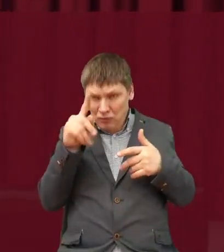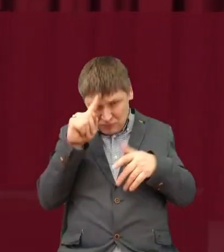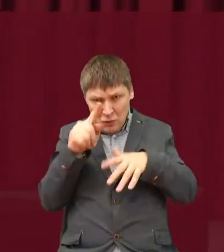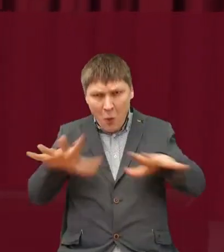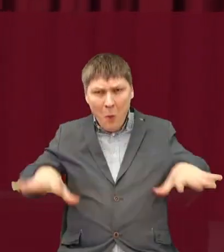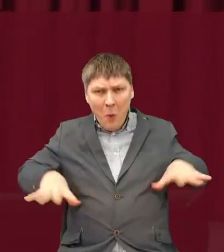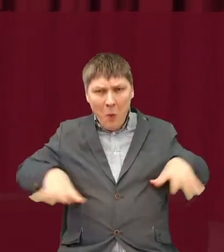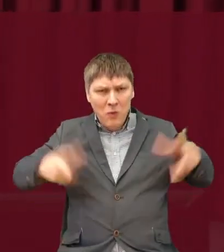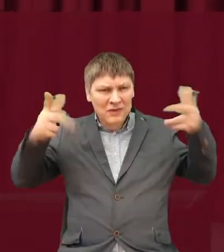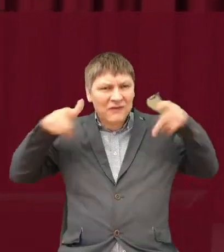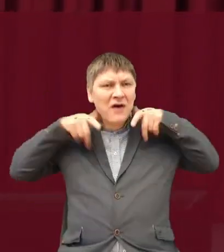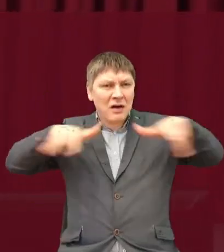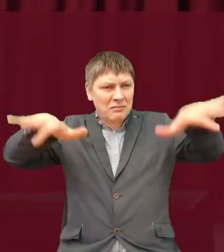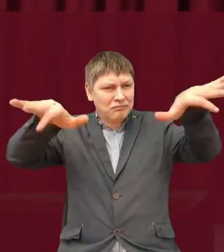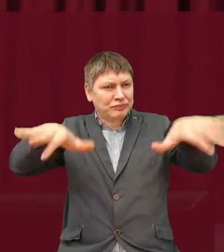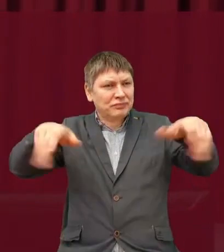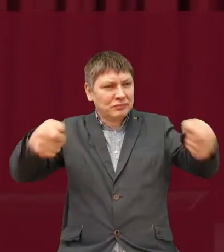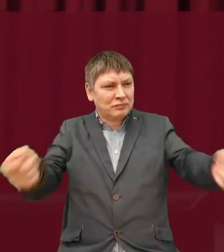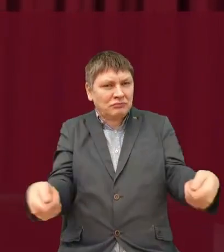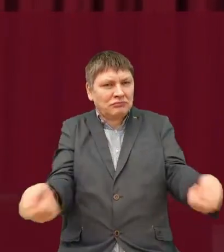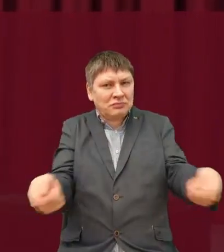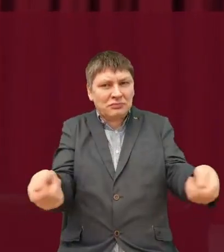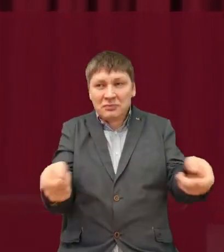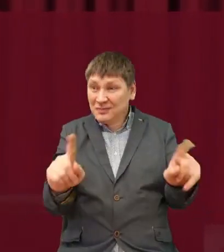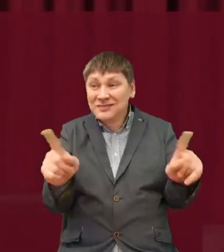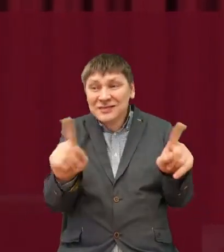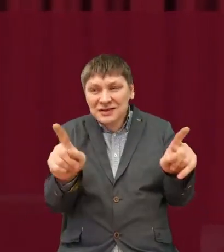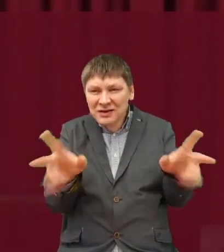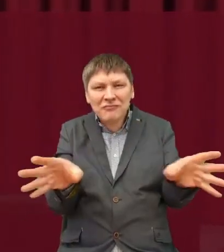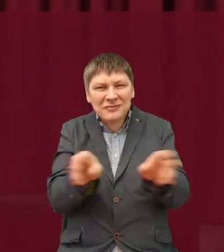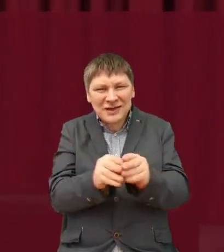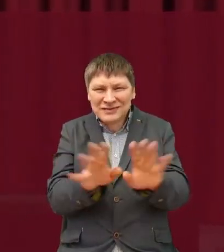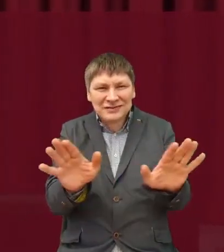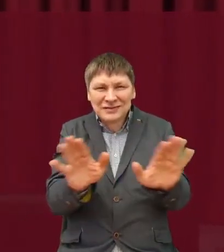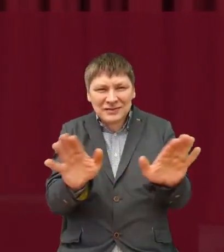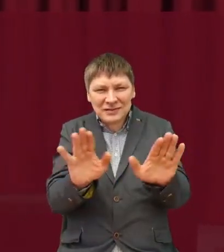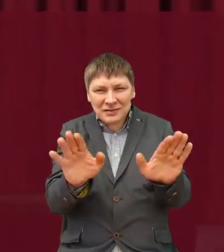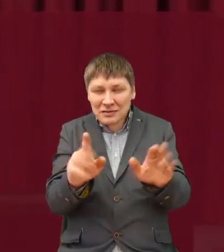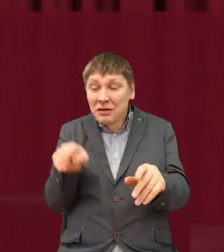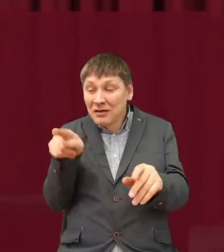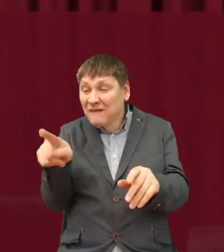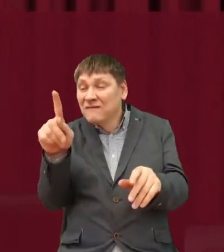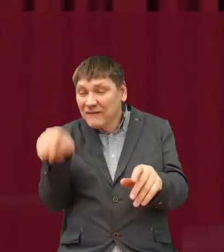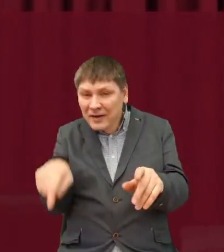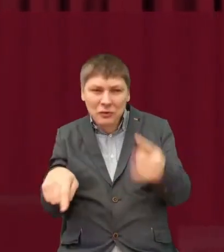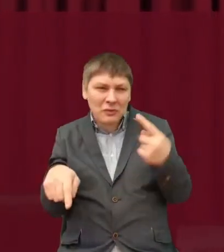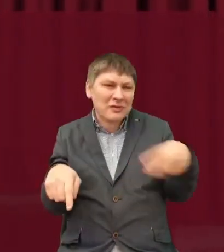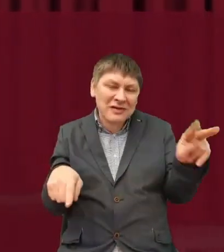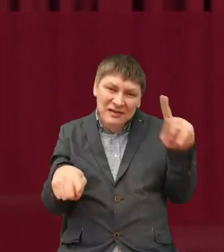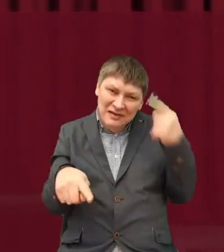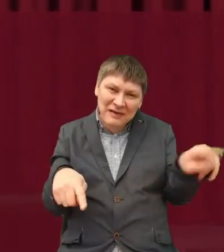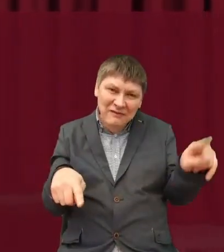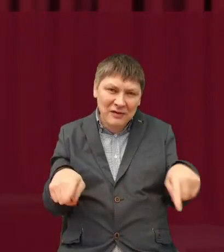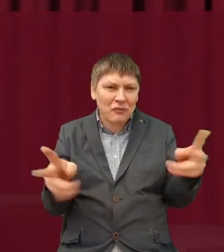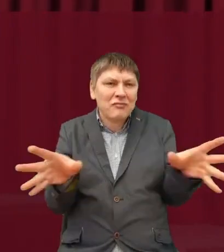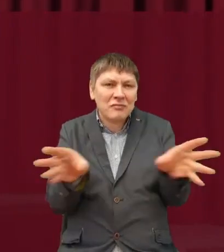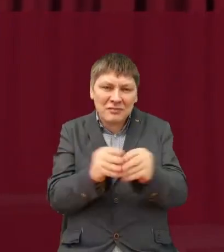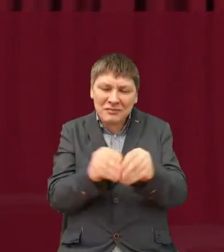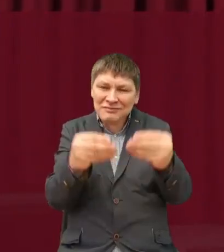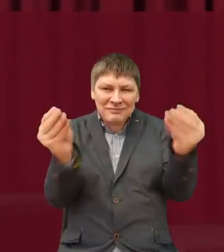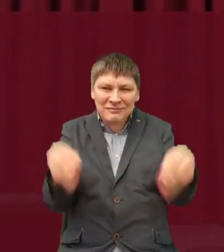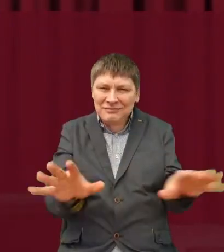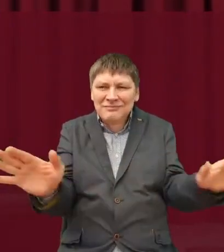Не обманывайтесь если мы убеждаем себя что все будет хорошо все не будет хорошо Мы обманываемся